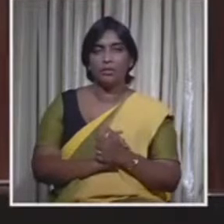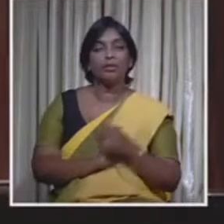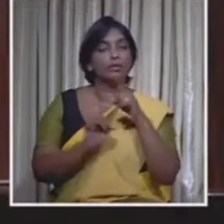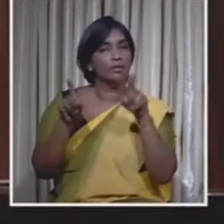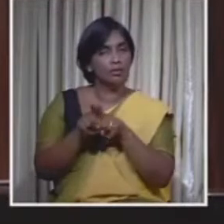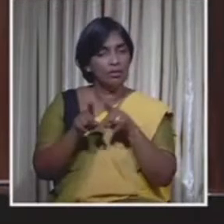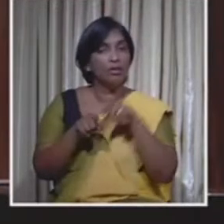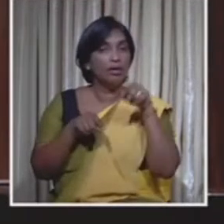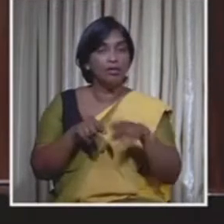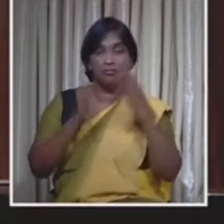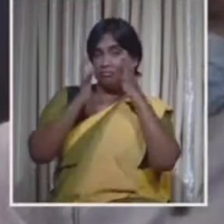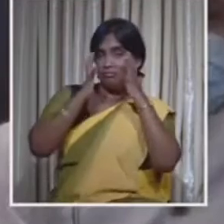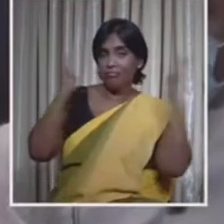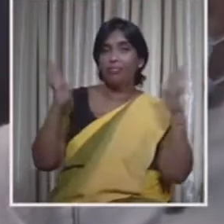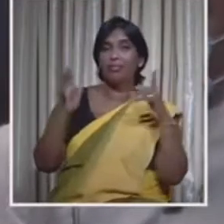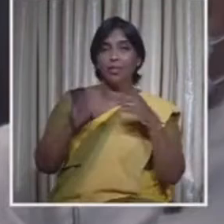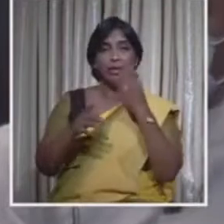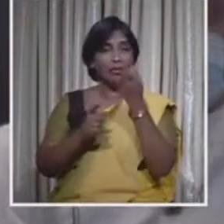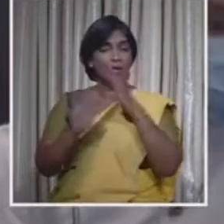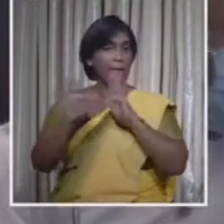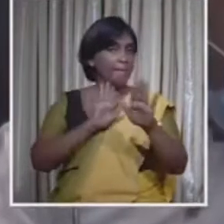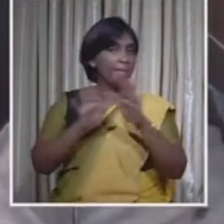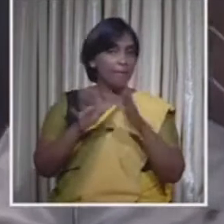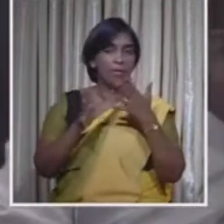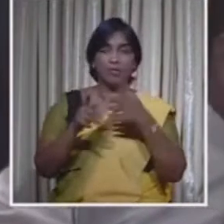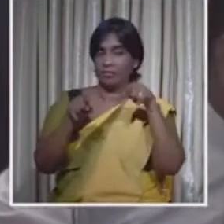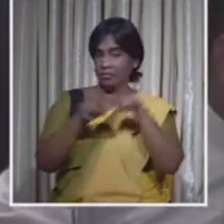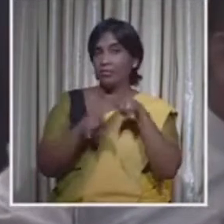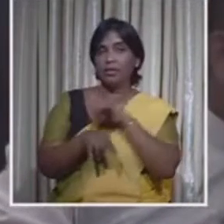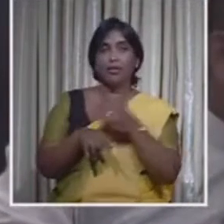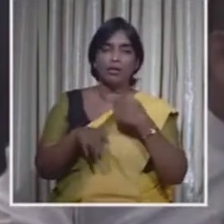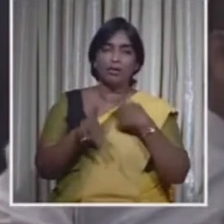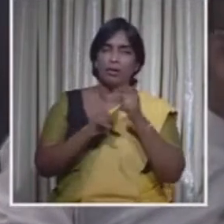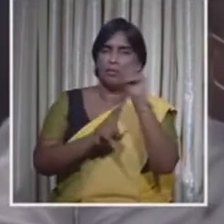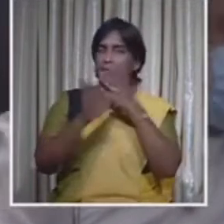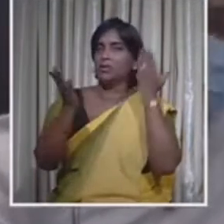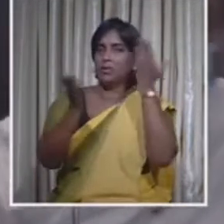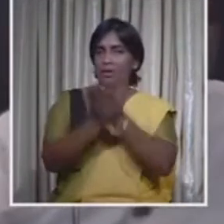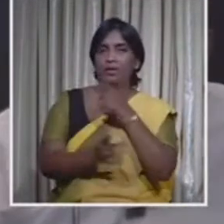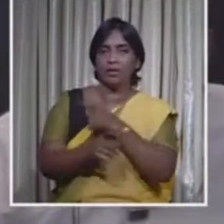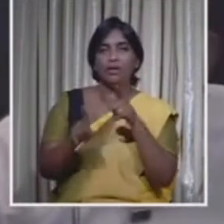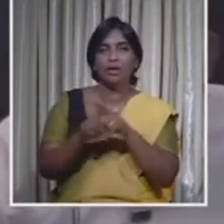එතකොට මේ උද්දච්ච ආර්ථික කළමනාකරණයේ හමුවේ මම සභාගත කරනවා මේ වෙලාවේ